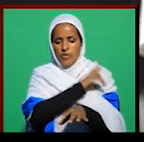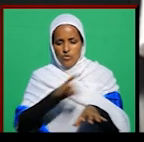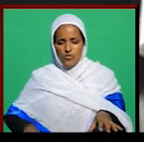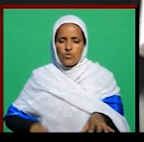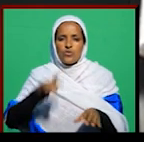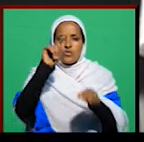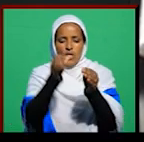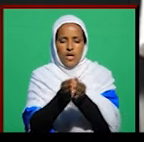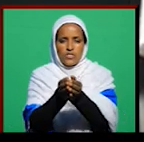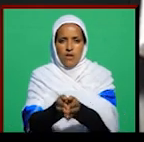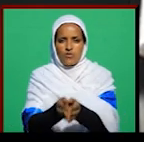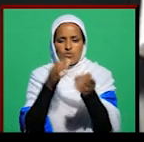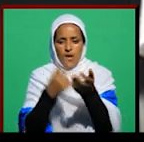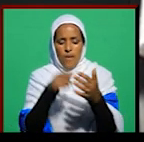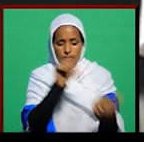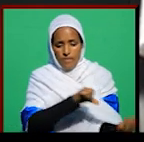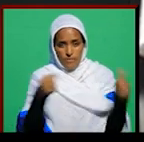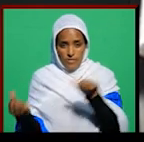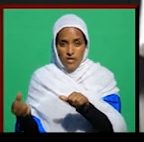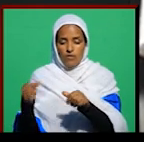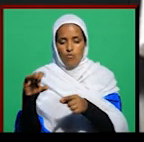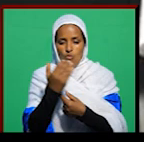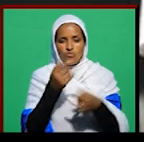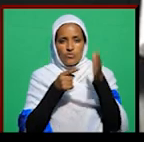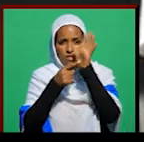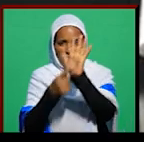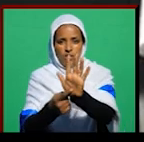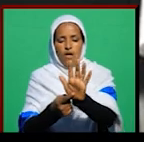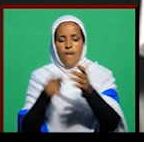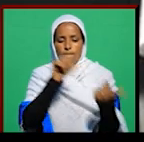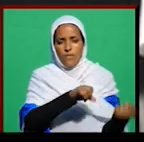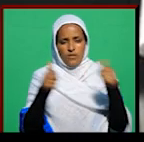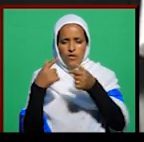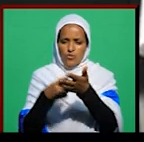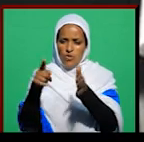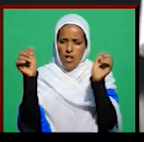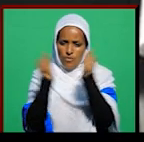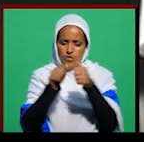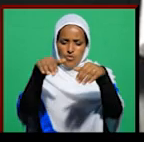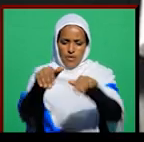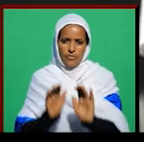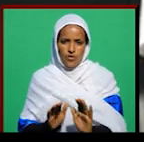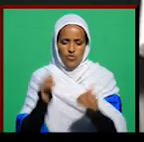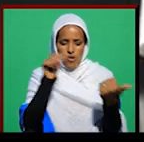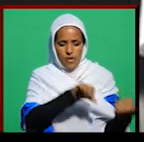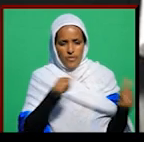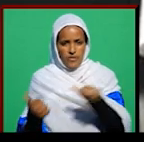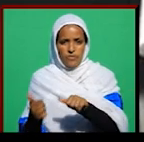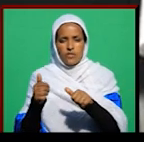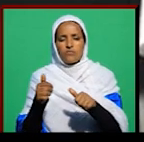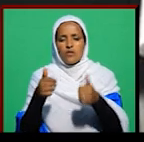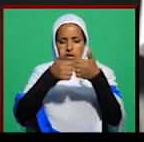መገዘር ተገዘራችሁ። ያም ጥምቀት እንደሆነ ሲገልጽ በጥምቀትም ከእርሱ ጋር ተቀበራችሁ፣ በጥምቀትም